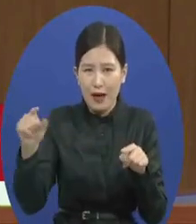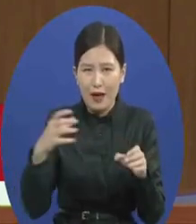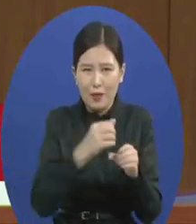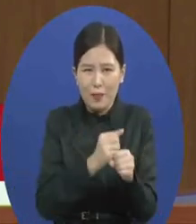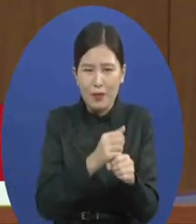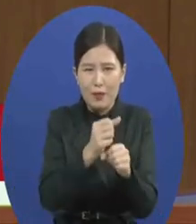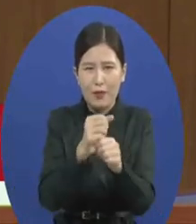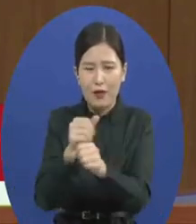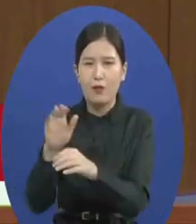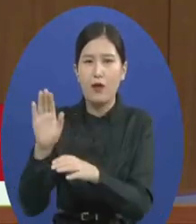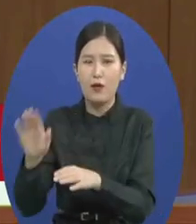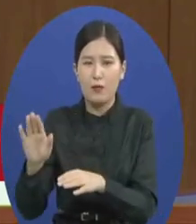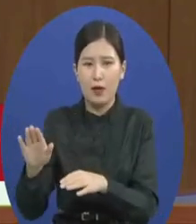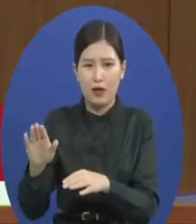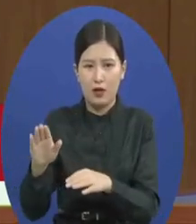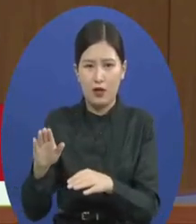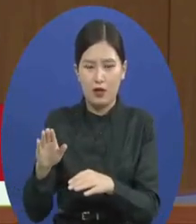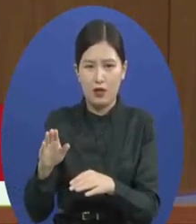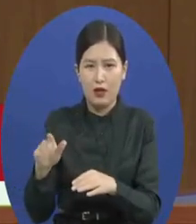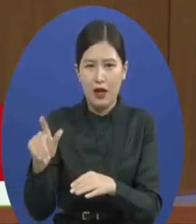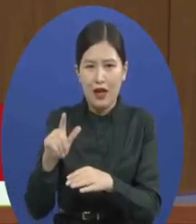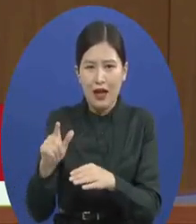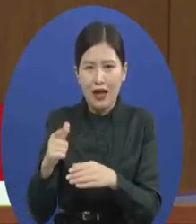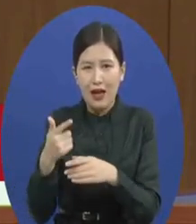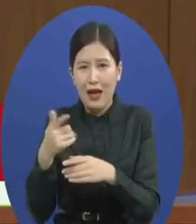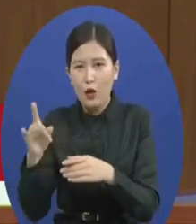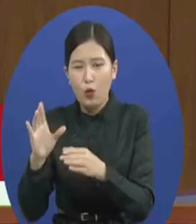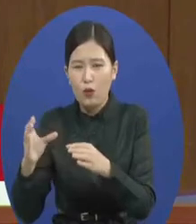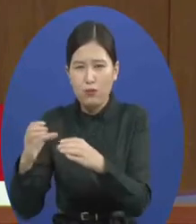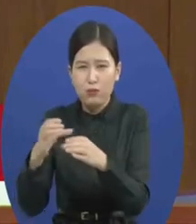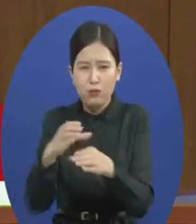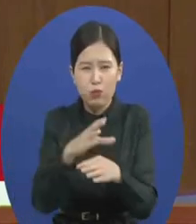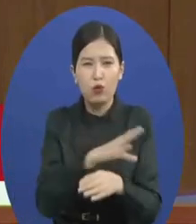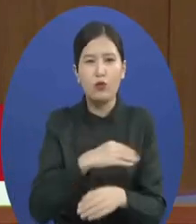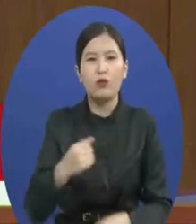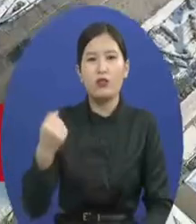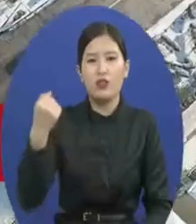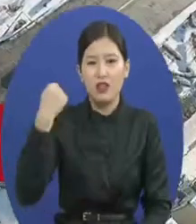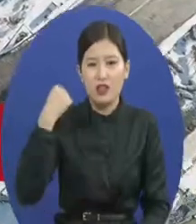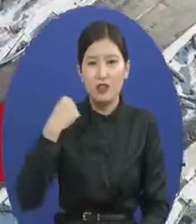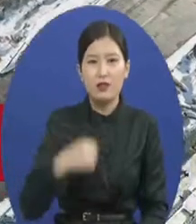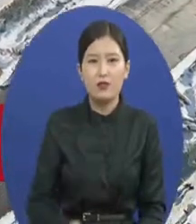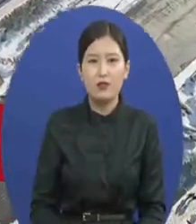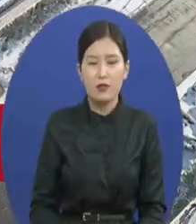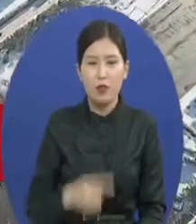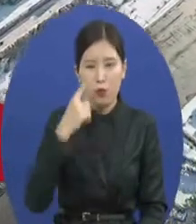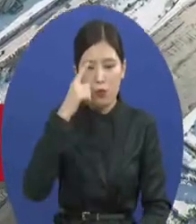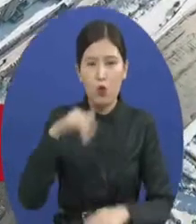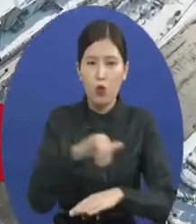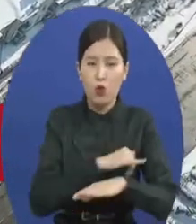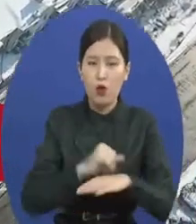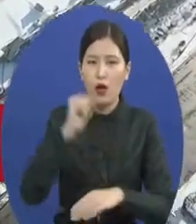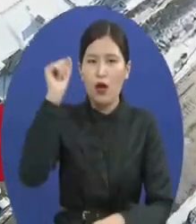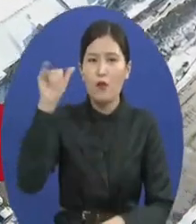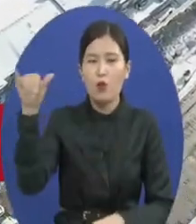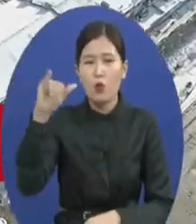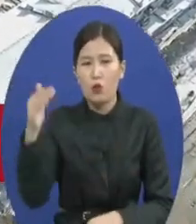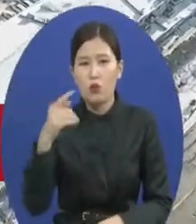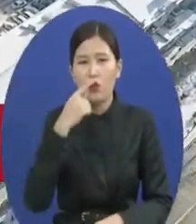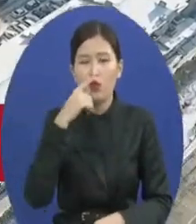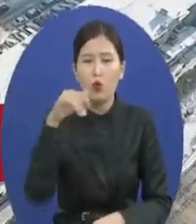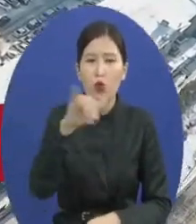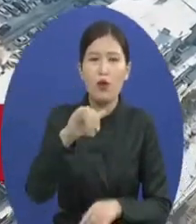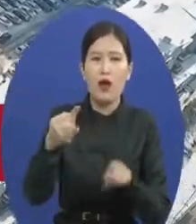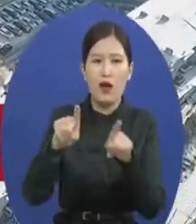хомж, нэг ёсонд одоо цорнонд оруулж чадлаа гэж ингэж одоо бас үзэж байна. Манайх бол Америк нэгдсэн улс эсвэл Хятад шиг